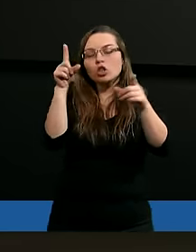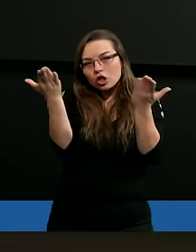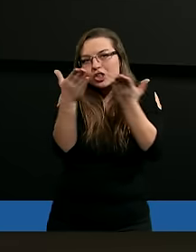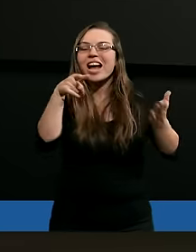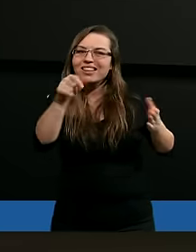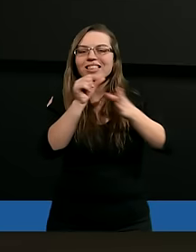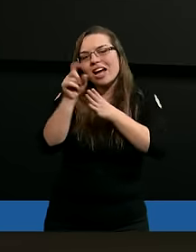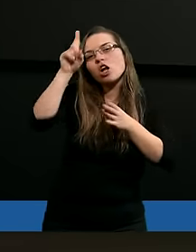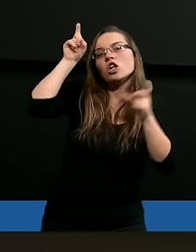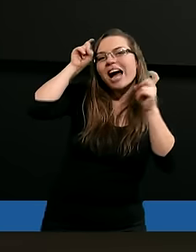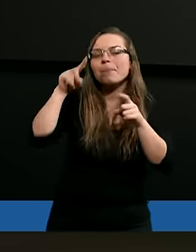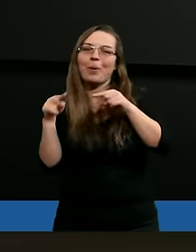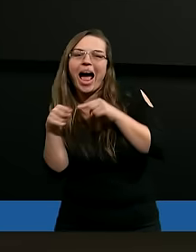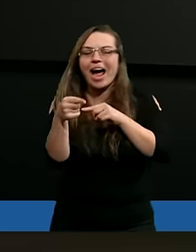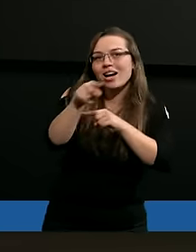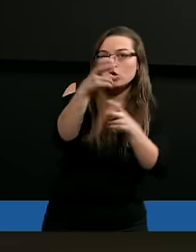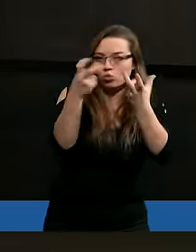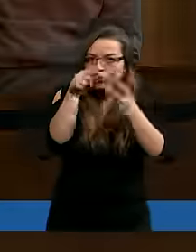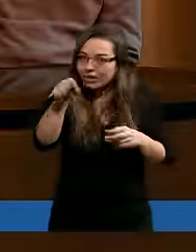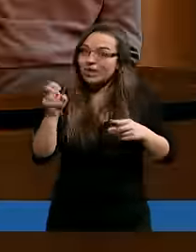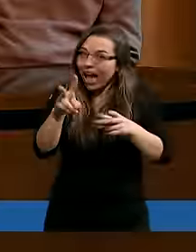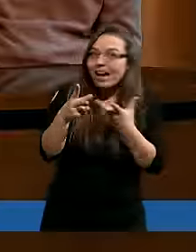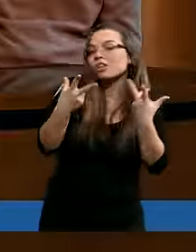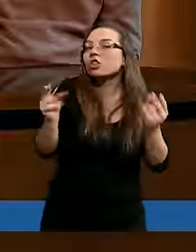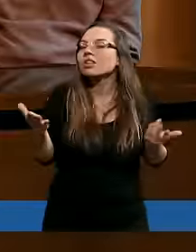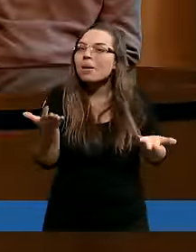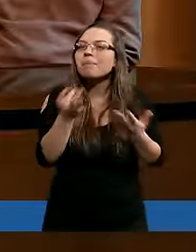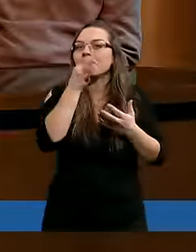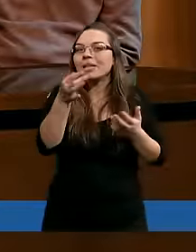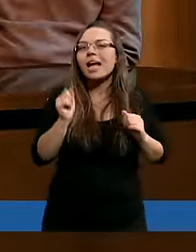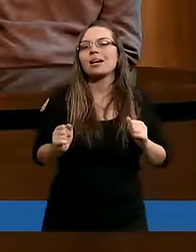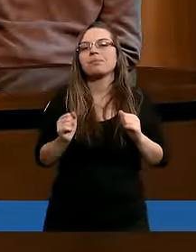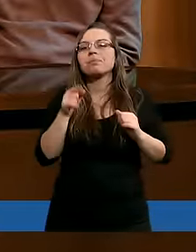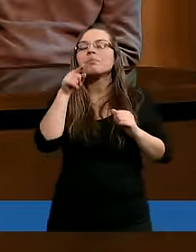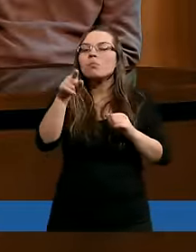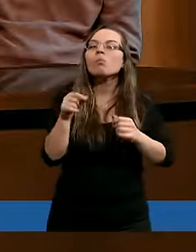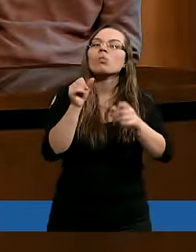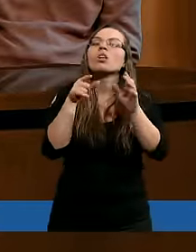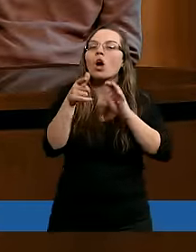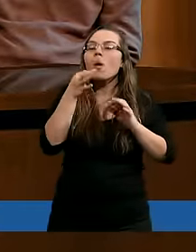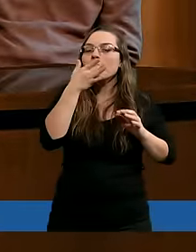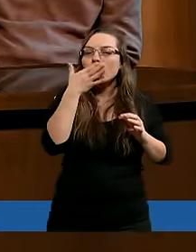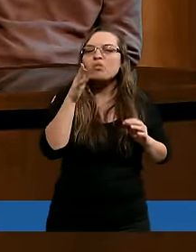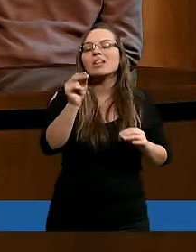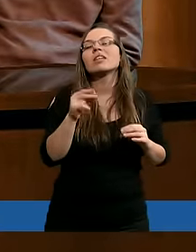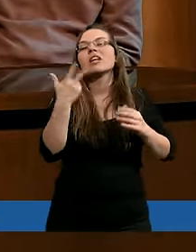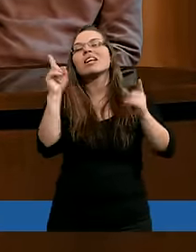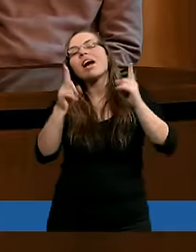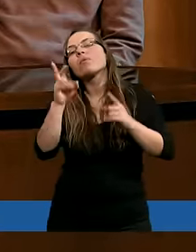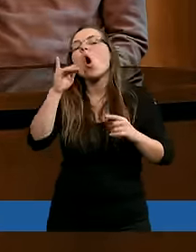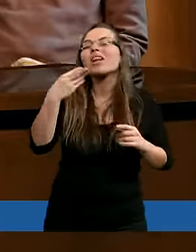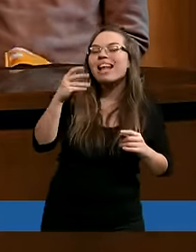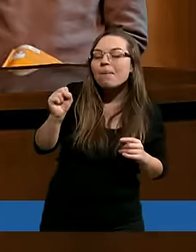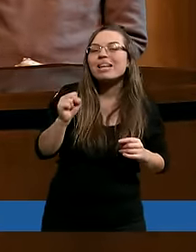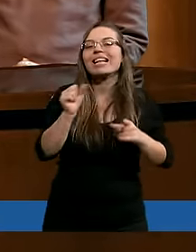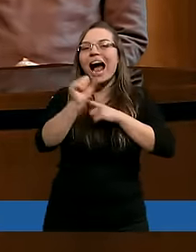tam się czai diabeł i nam te nogi podkłada? Tutaj bym trochę polemizował, albo przynajmniej wprowadził taką koncepcję,